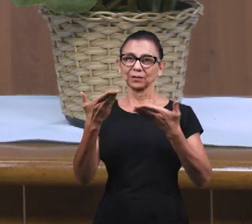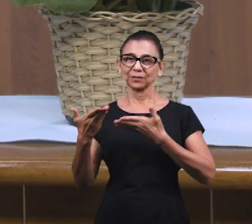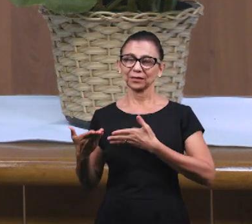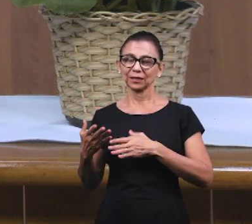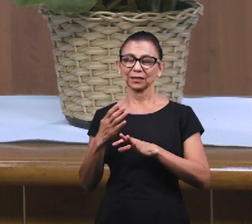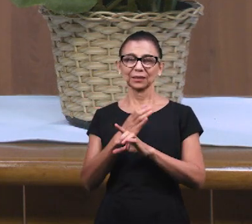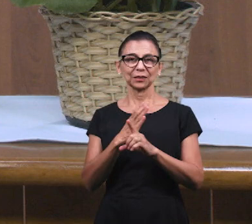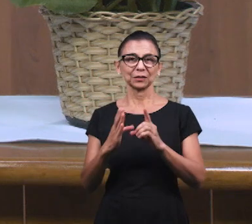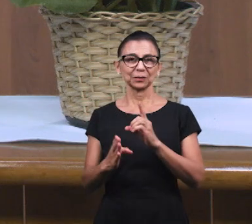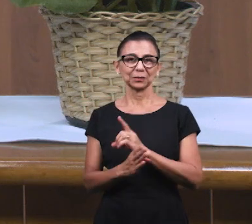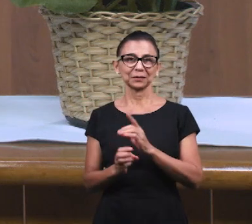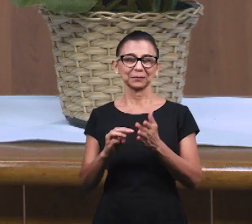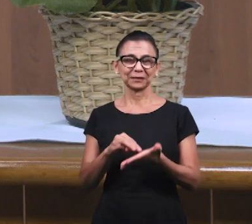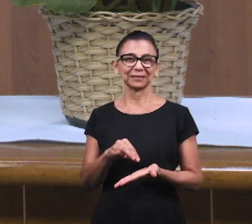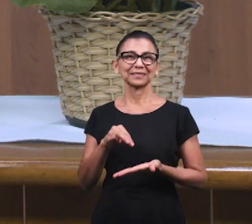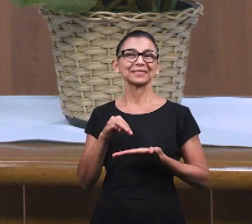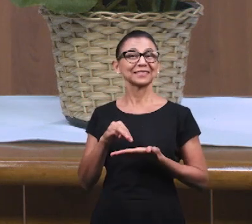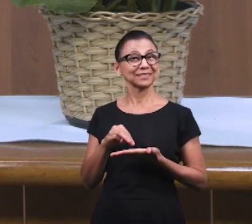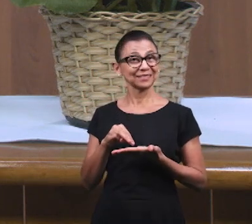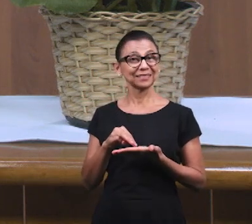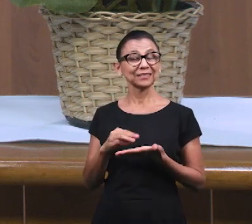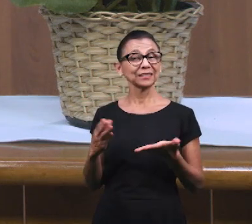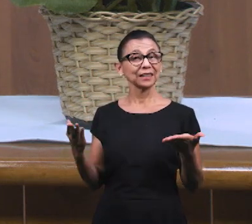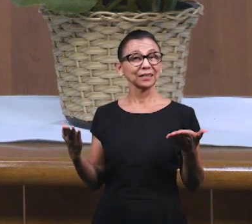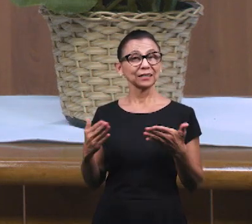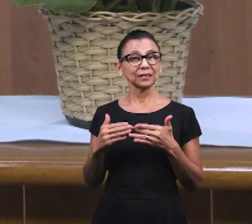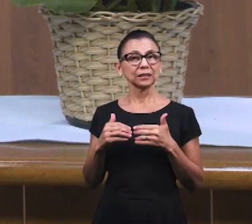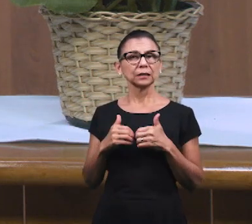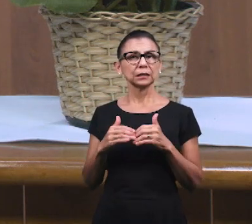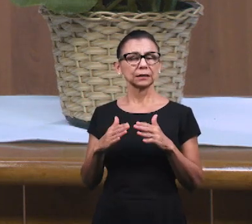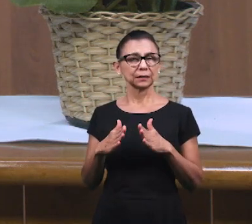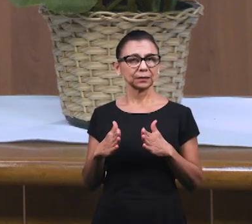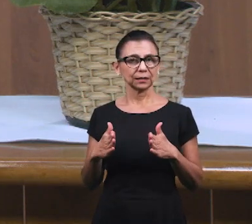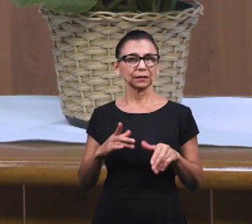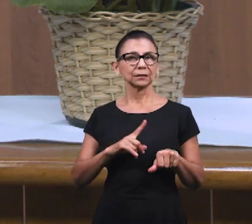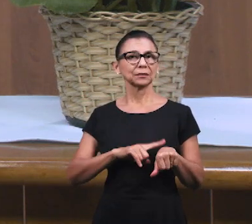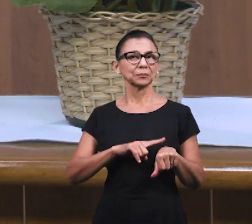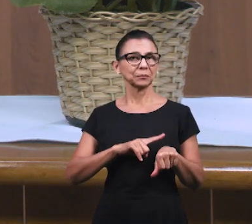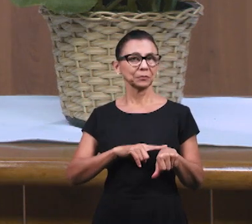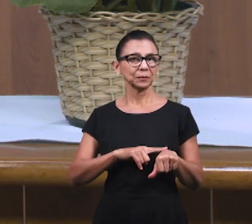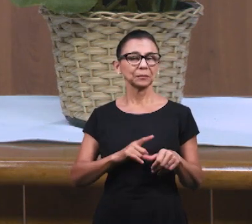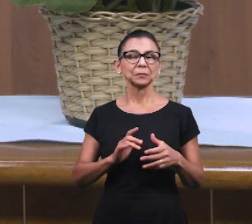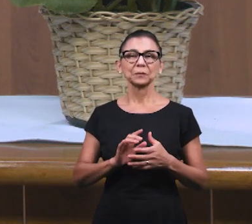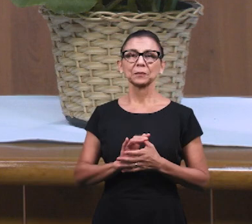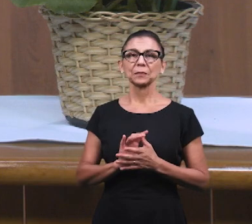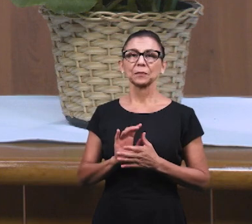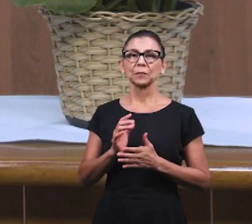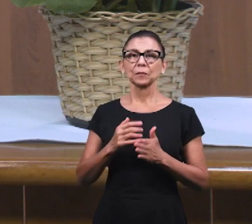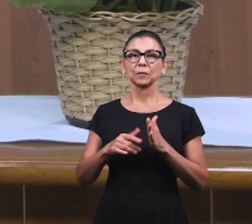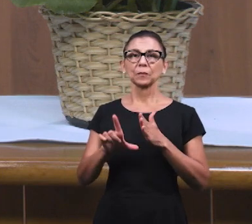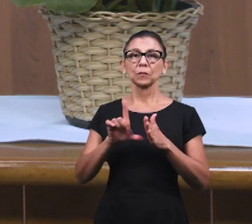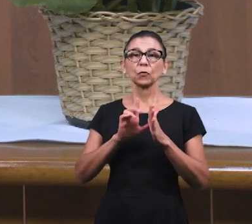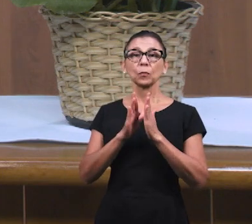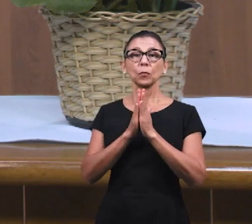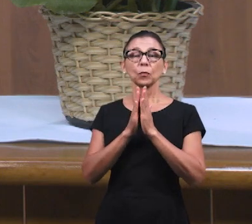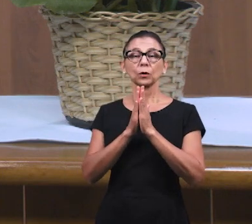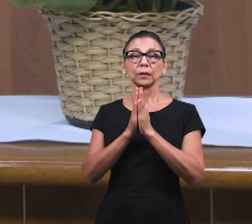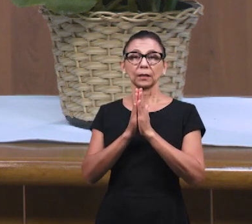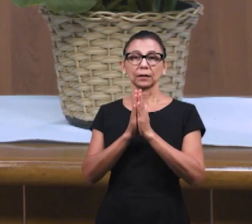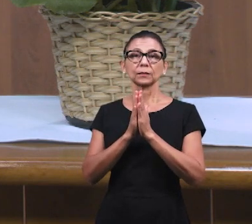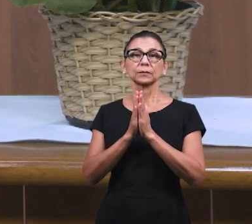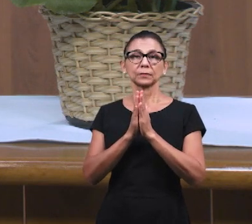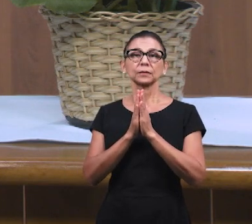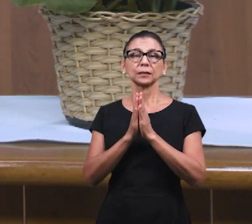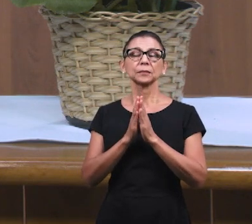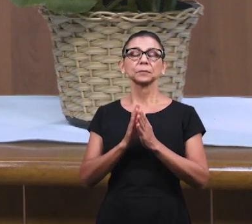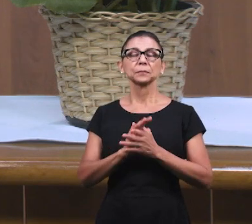canal. Soyez bienvenue au culte de l'Église chrétienne Maranatha, ce culte auquel nous allons commencer maintenant. Nous allons faire à travers une